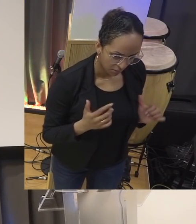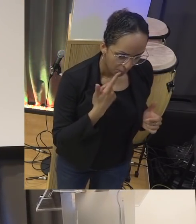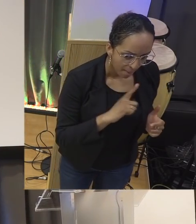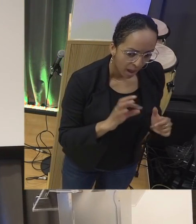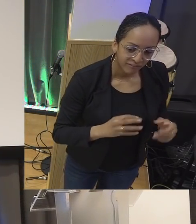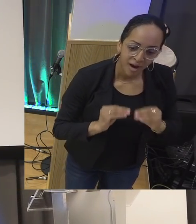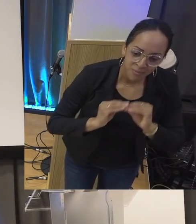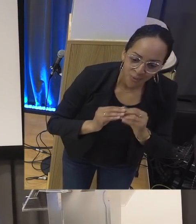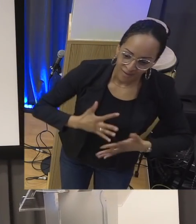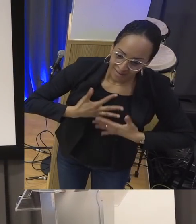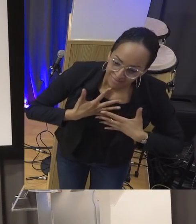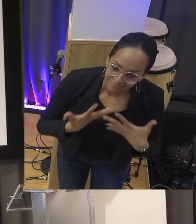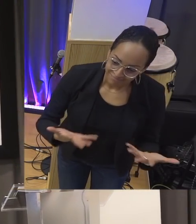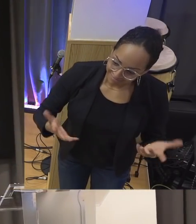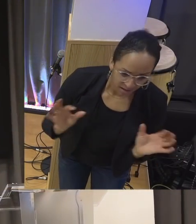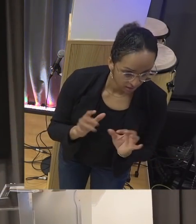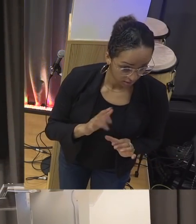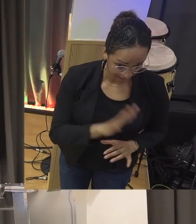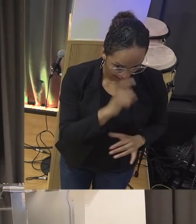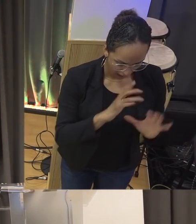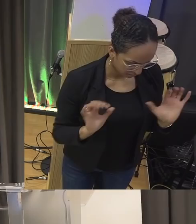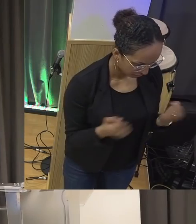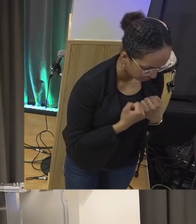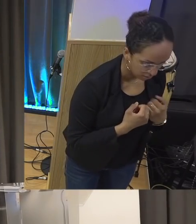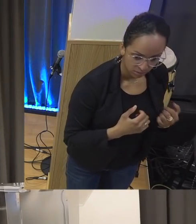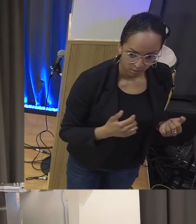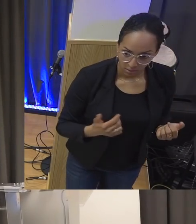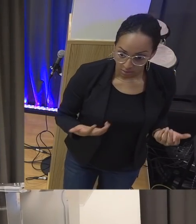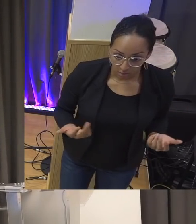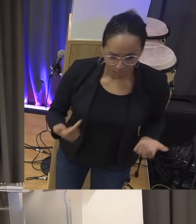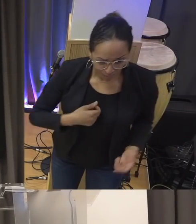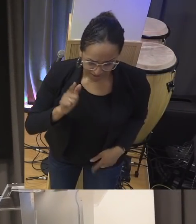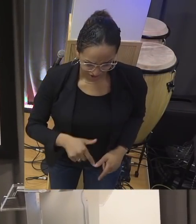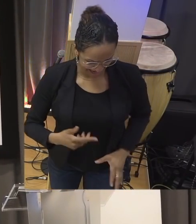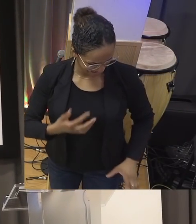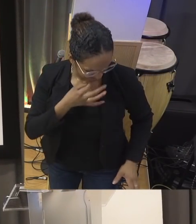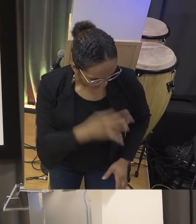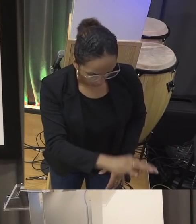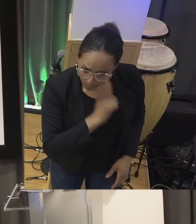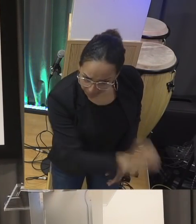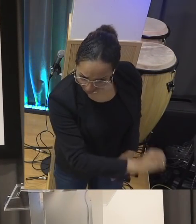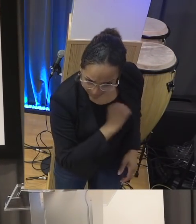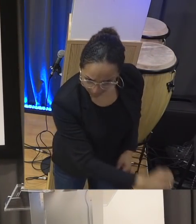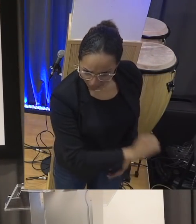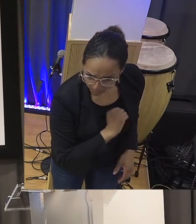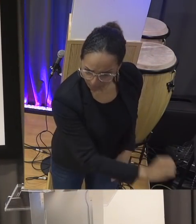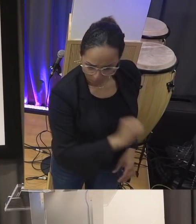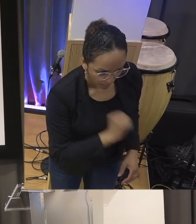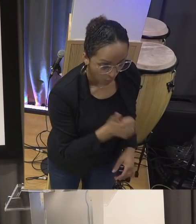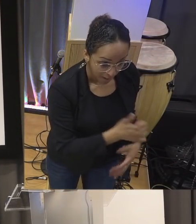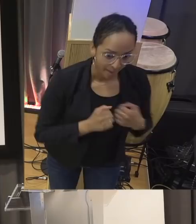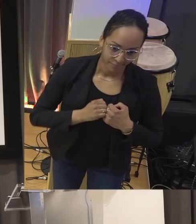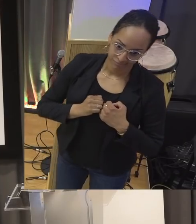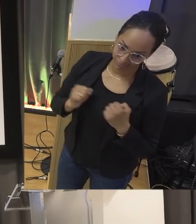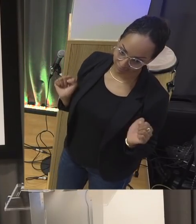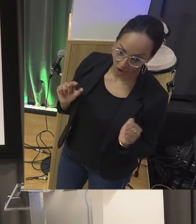Donc je le provoque, je l'harcèle, je le tape, je fracasse, etc. Et arrive un moment devant tous ses collègues, ils disent, il ose dire, parce que je l'aime, je dis, c'était difficile